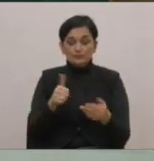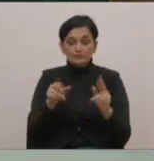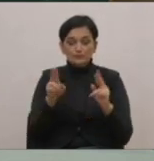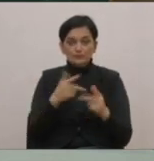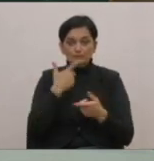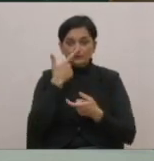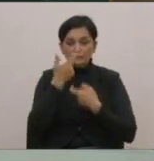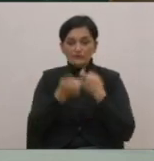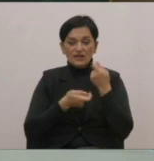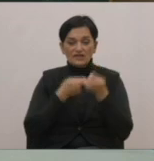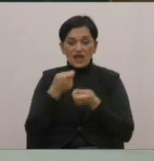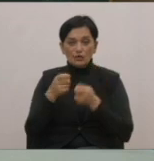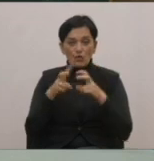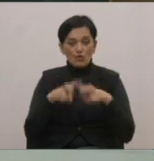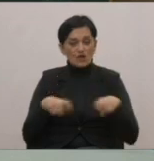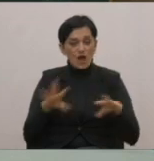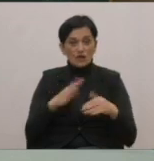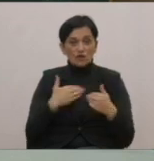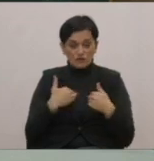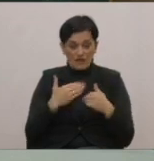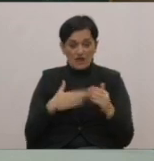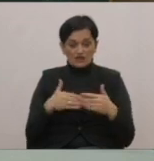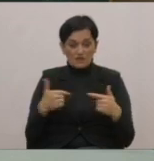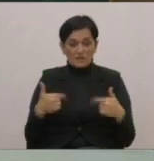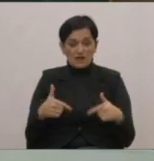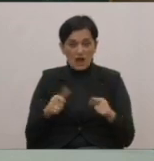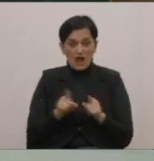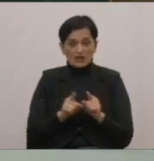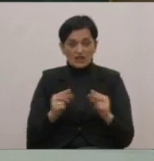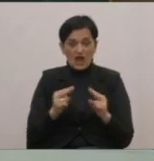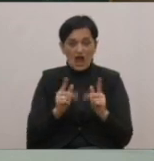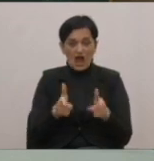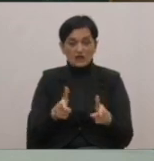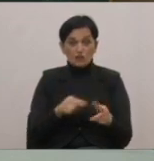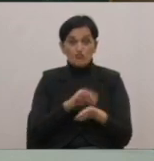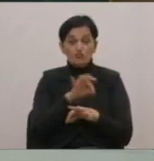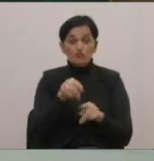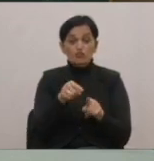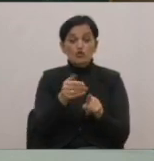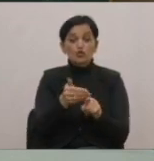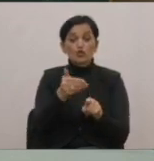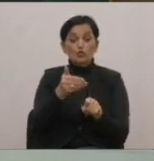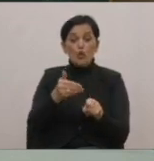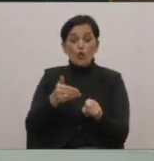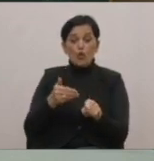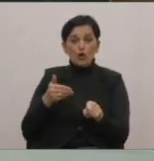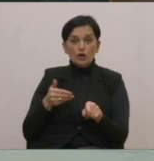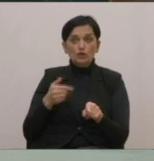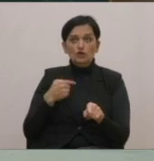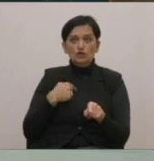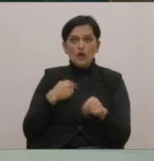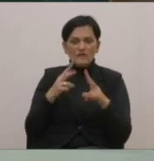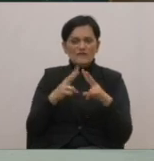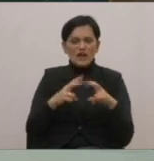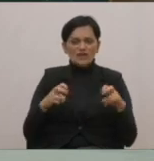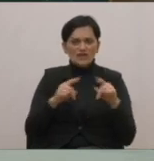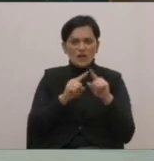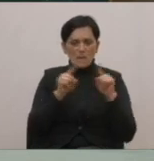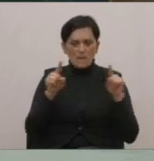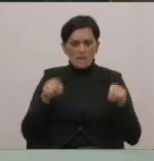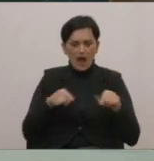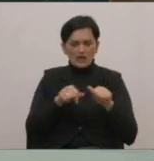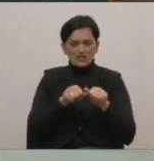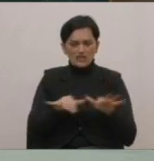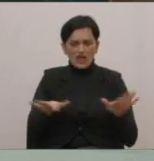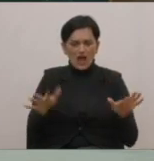დეტალური განხილვები არ ეხილება, სხვა შორის ჩვენი პრაქტიკაც ამას ადასტურებს, ამ პროექტამდე ჩვენ განვიხილეთ, თუ არ ვწდები პაკეტებიც რომ